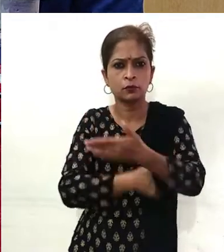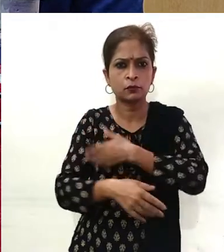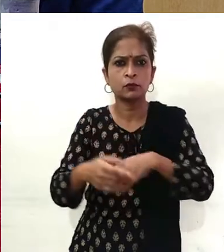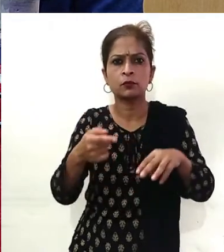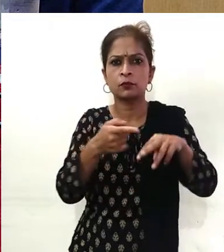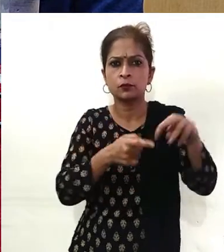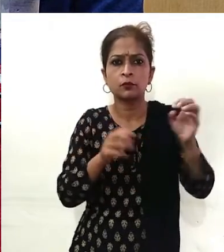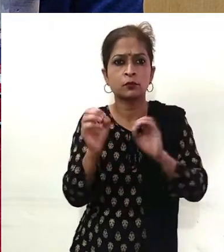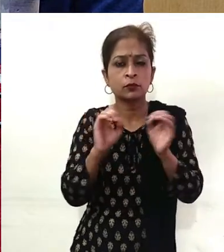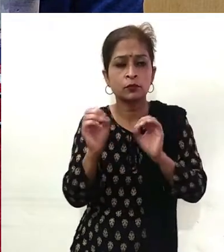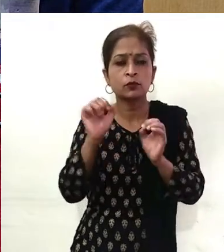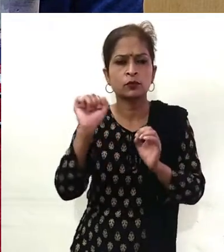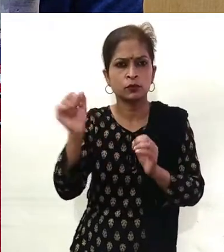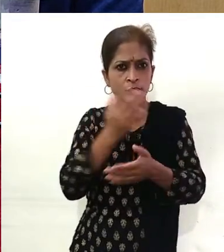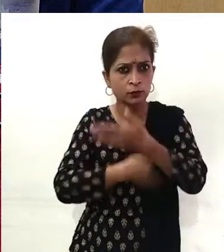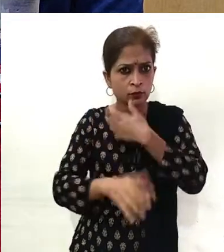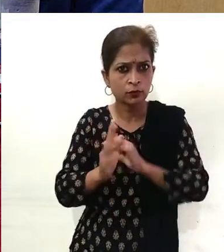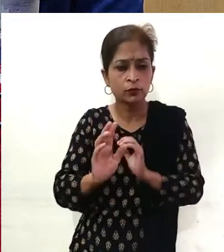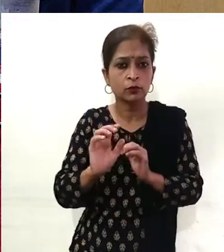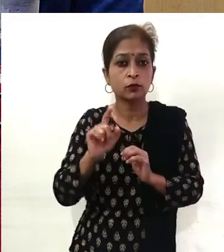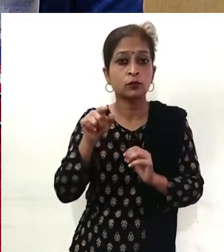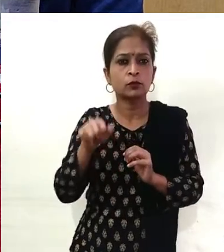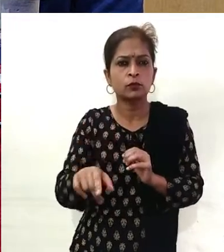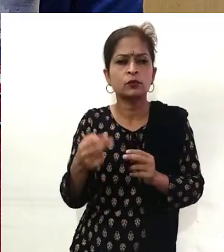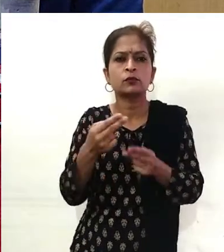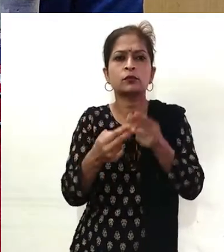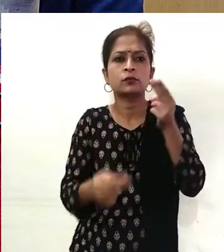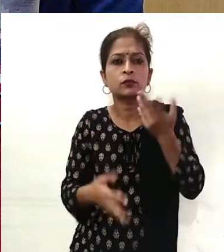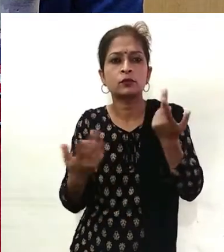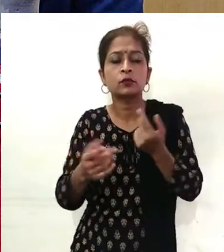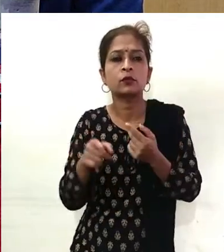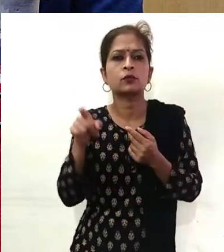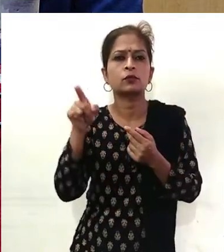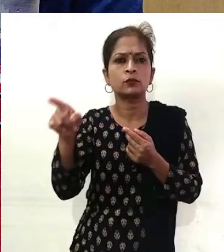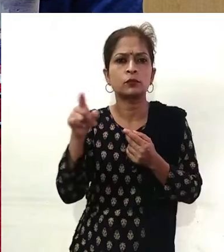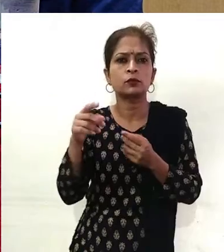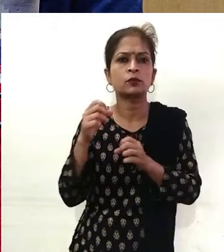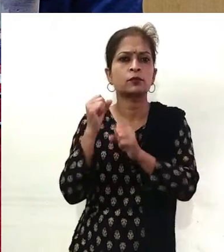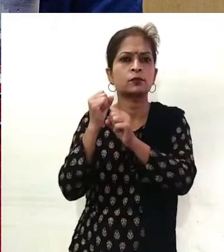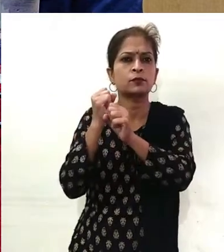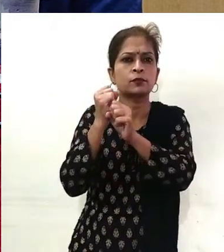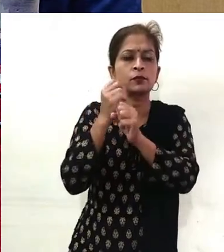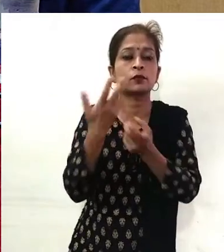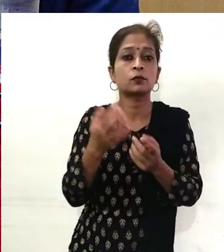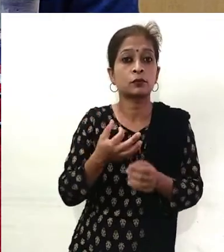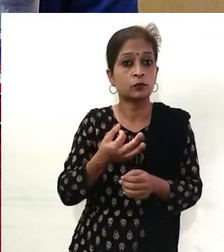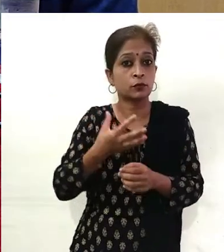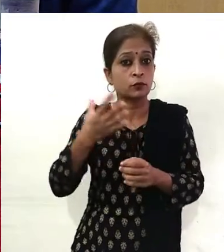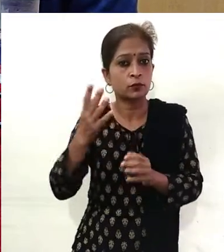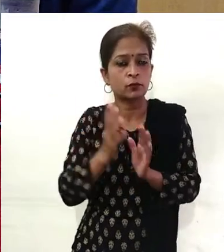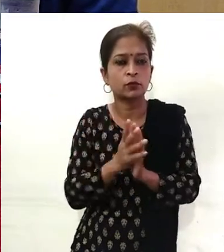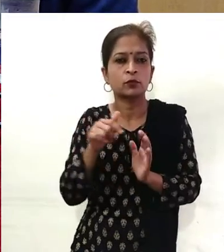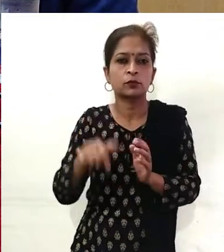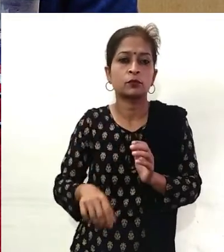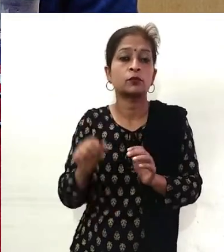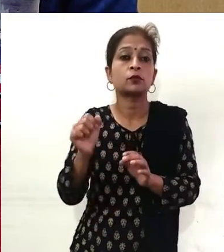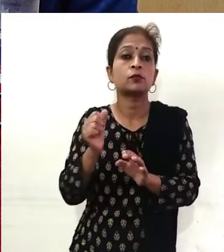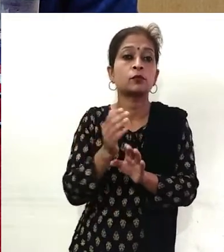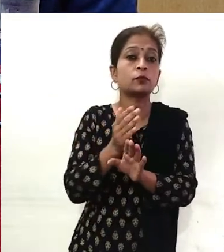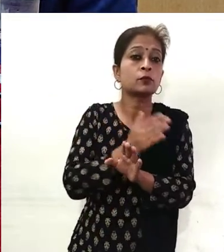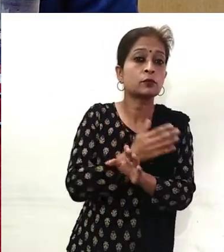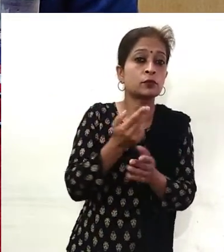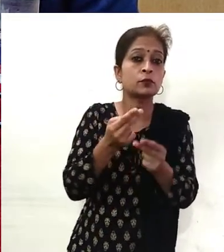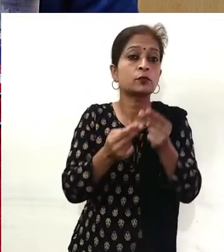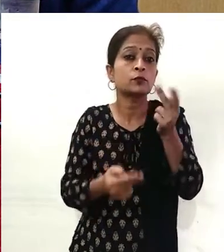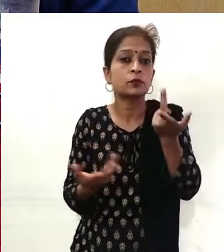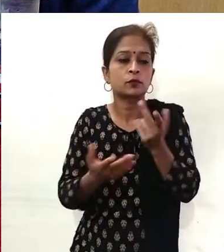और उनकी सुना है रथ यात्रा भी बहुत धूमधाम से निकाली जाती है, तो उसके पीछे क्या तत्व है? क्या तत्व है उसके पीछे?